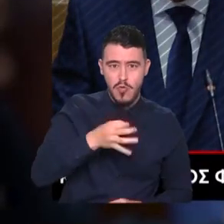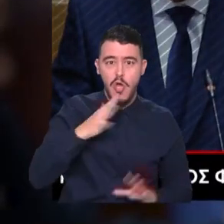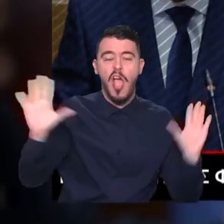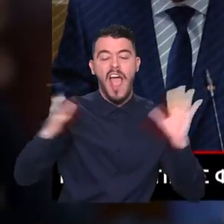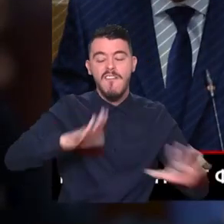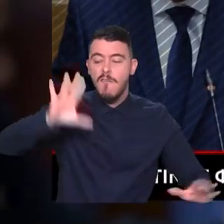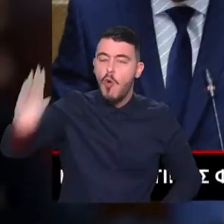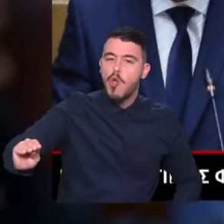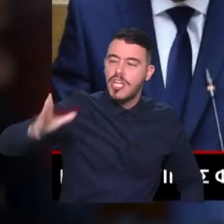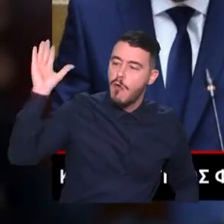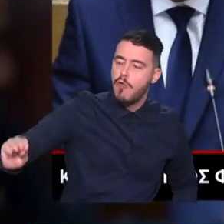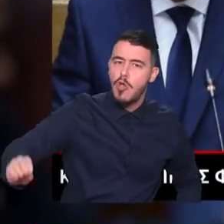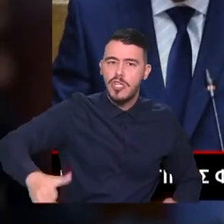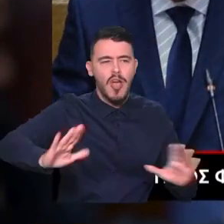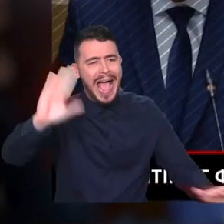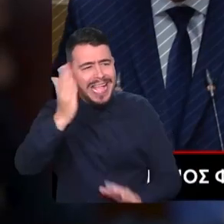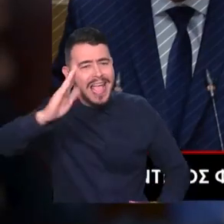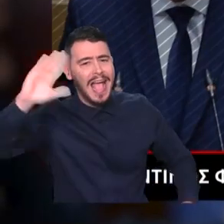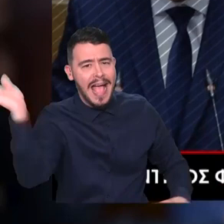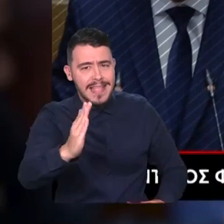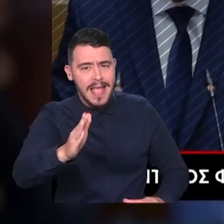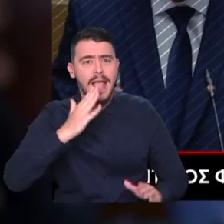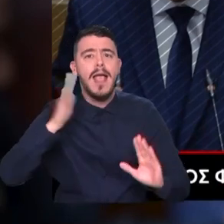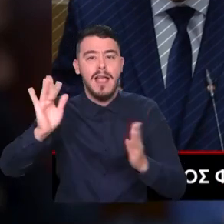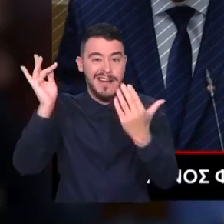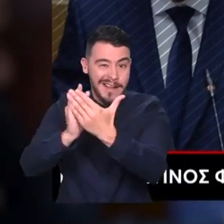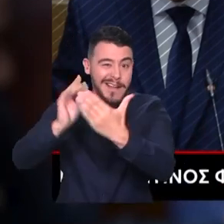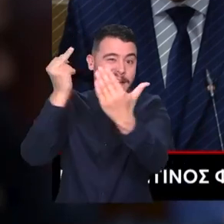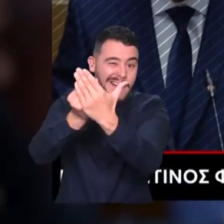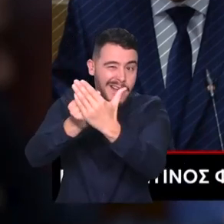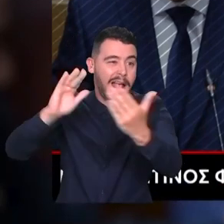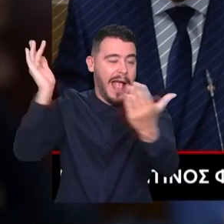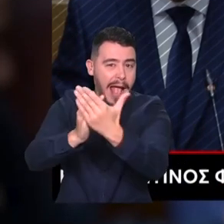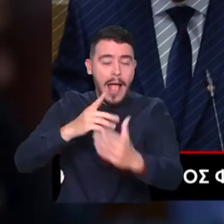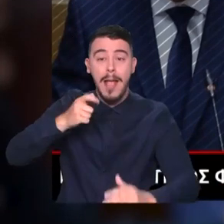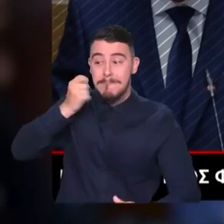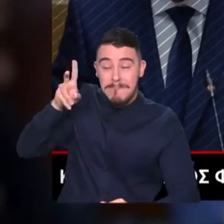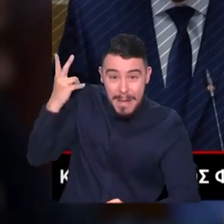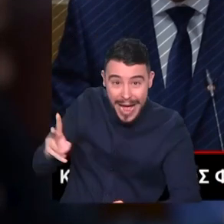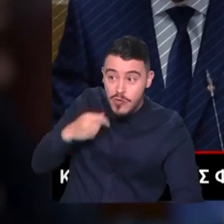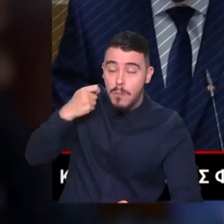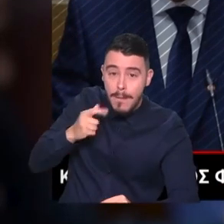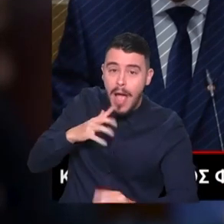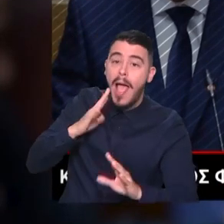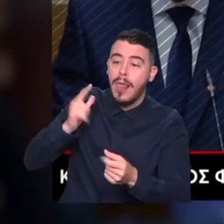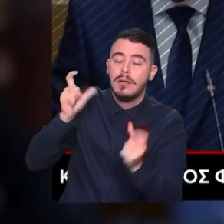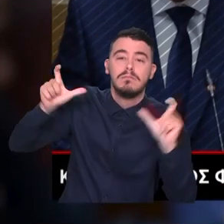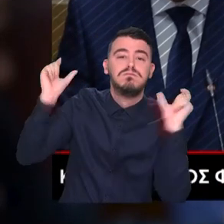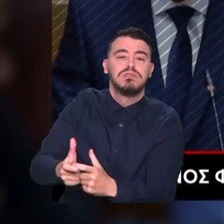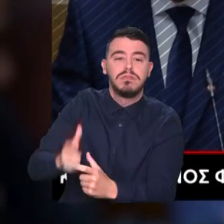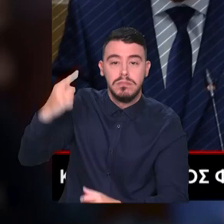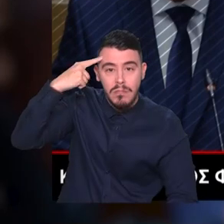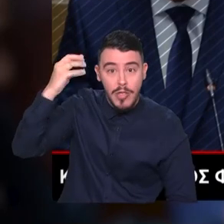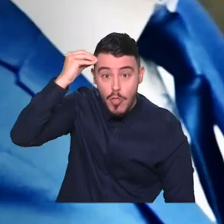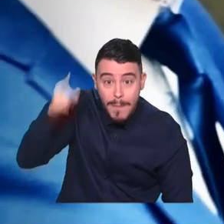Βούλωσέ το εσύ σκουπίδι. Άντε! Μάνα σου, εσένα τη μανούλα σου θα... Θα σε πάω και με τα βραχιολάκια μέσα, θα το